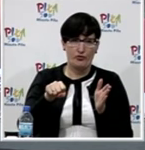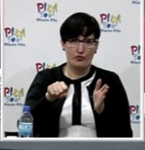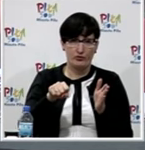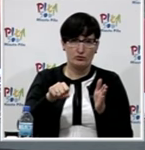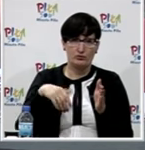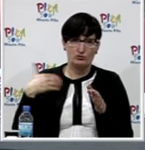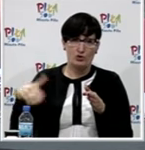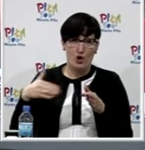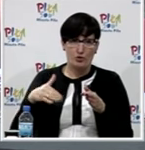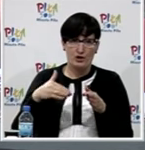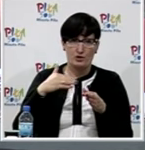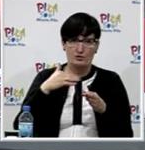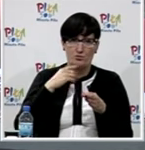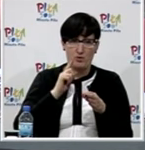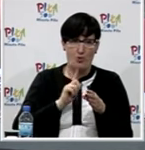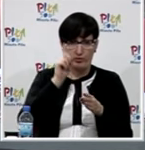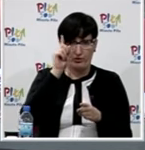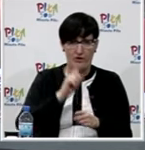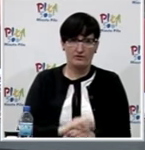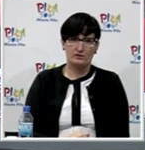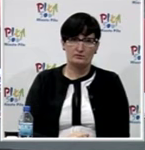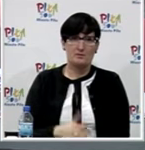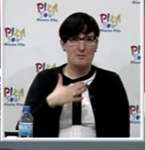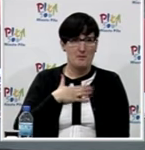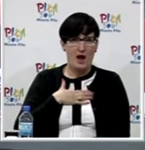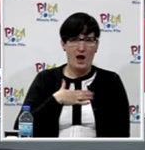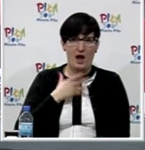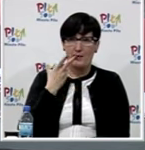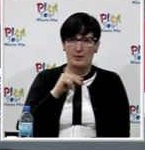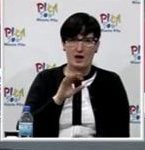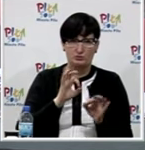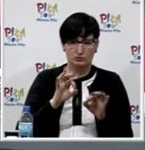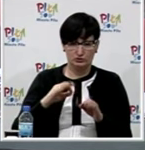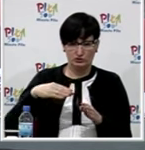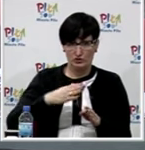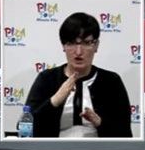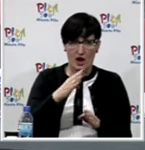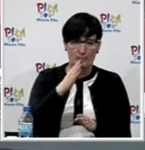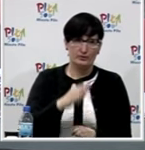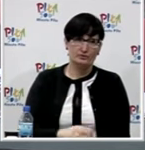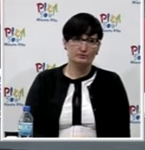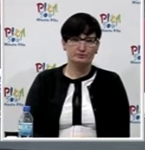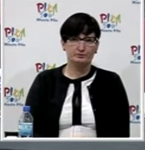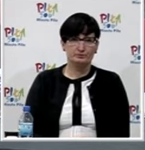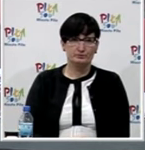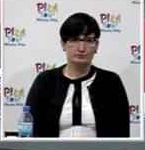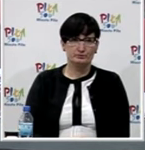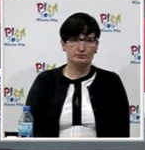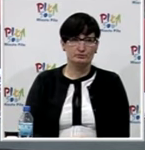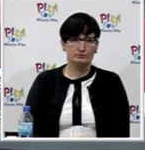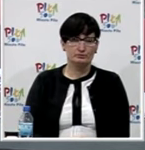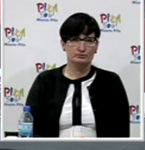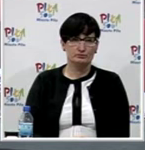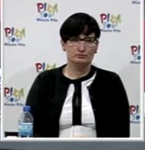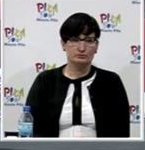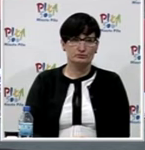działka ma nieregularny kształt. Jest możliwość, aby z działki 4/3, nie wiem czy dobrze widzę, ale to